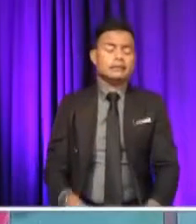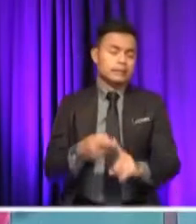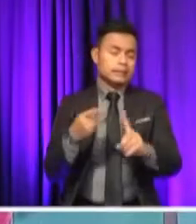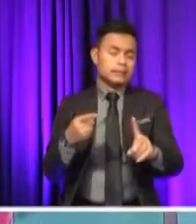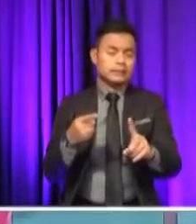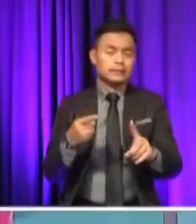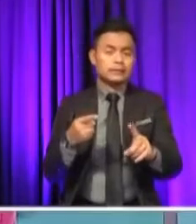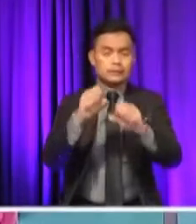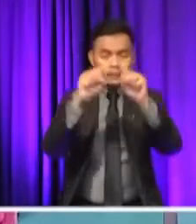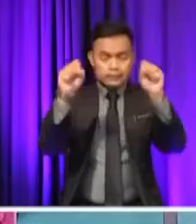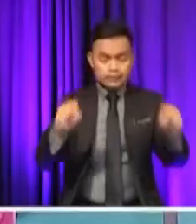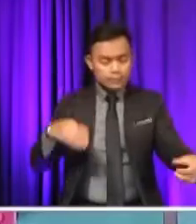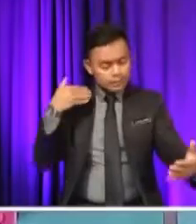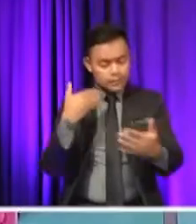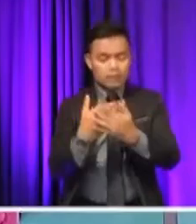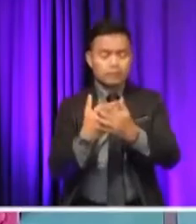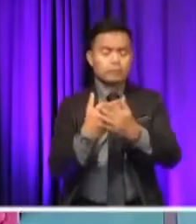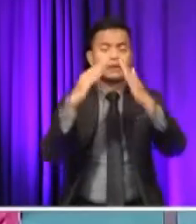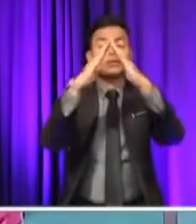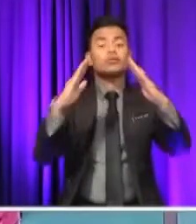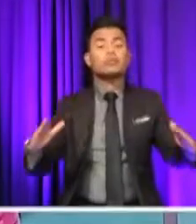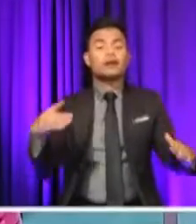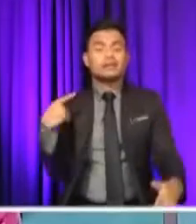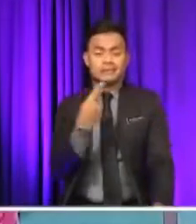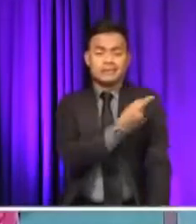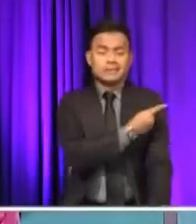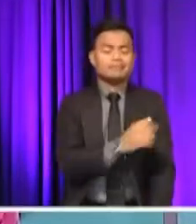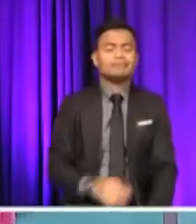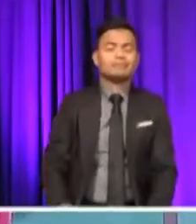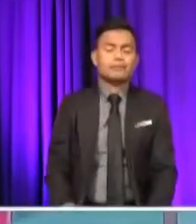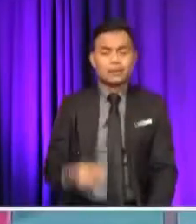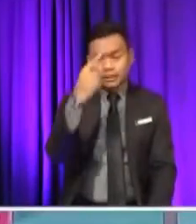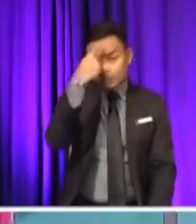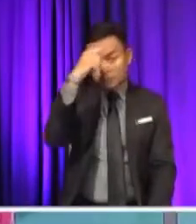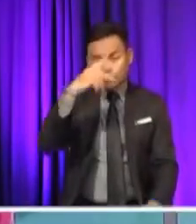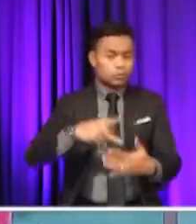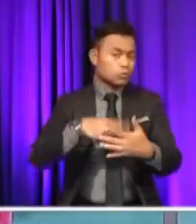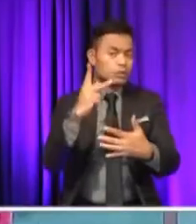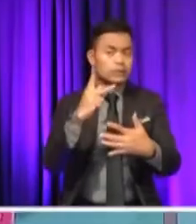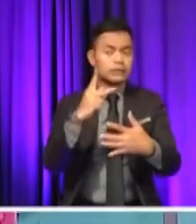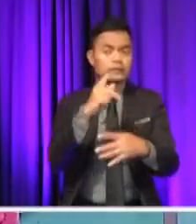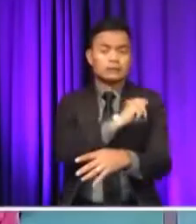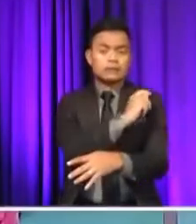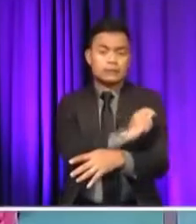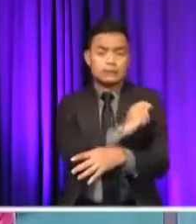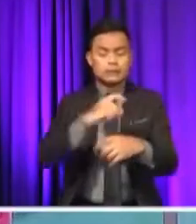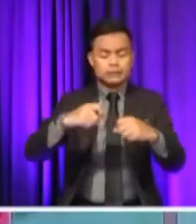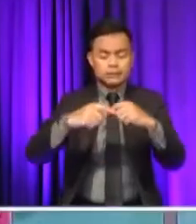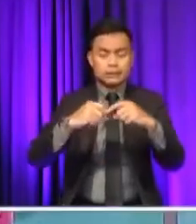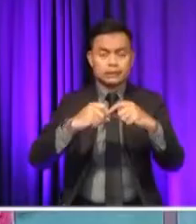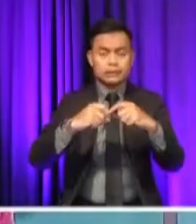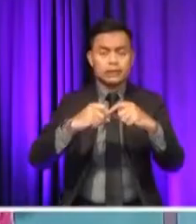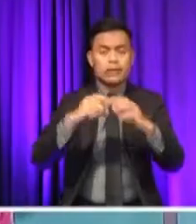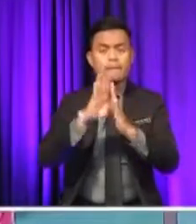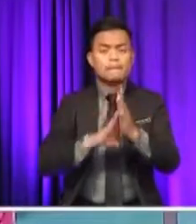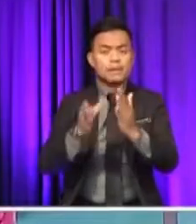ke rumah kita. Okey. Okey, untuk pengeluaran tenaga elektrik diperoleh daripada penjanaan elektrik